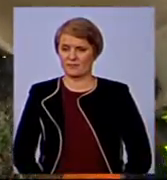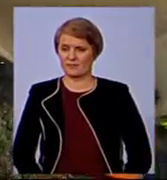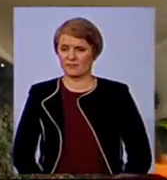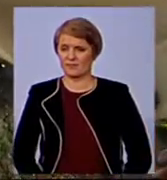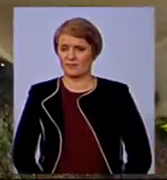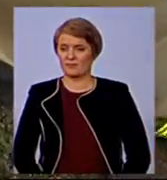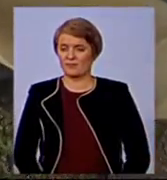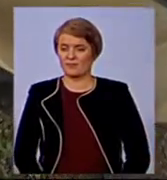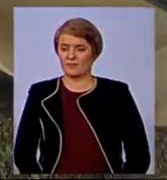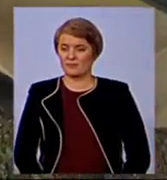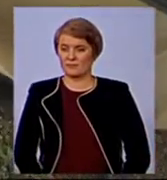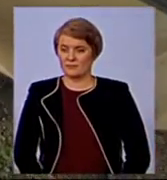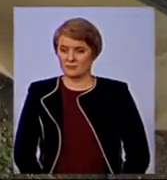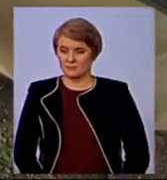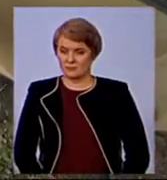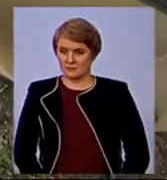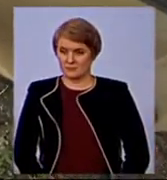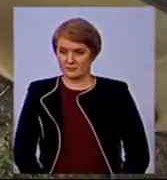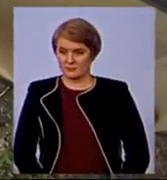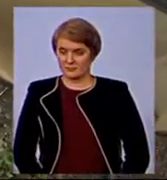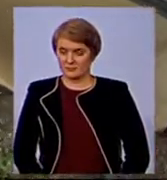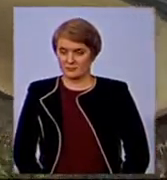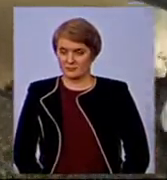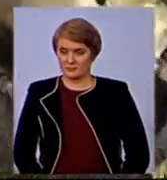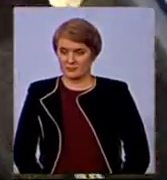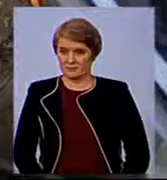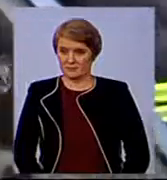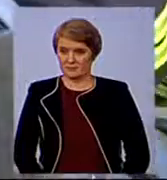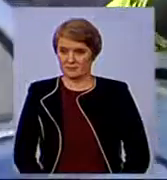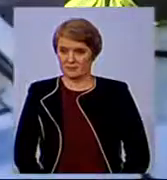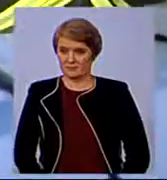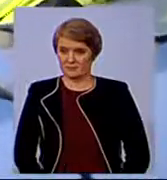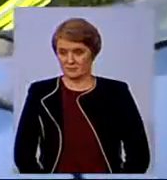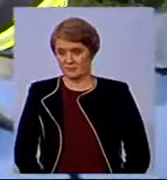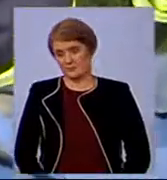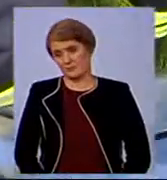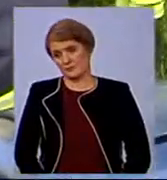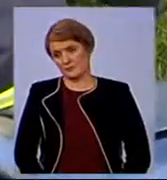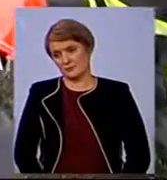Давай, починай, що не знаю. Я акуратно, дивися, не пішу.